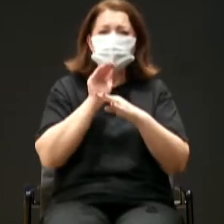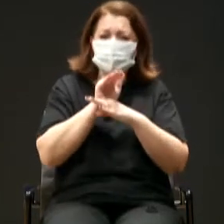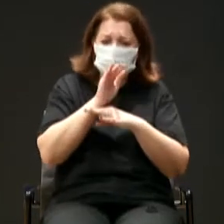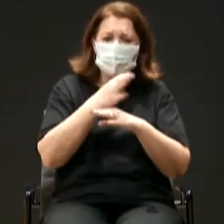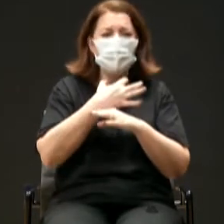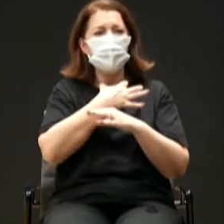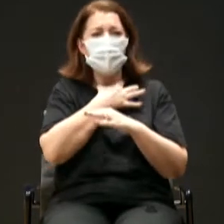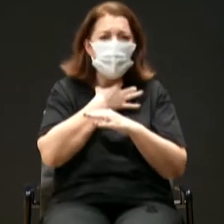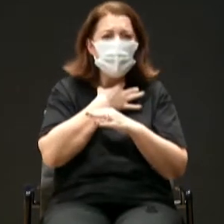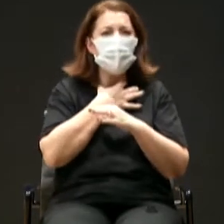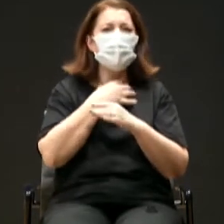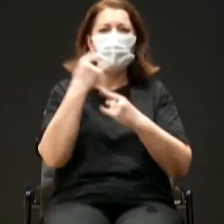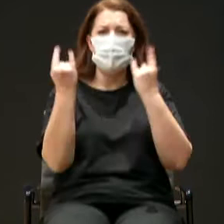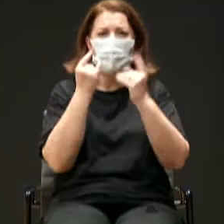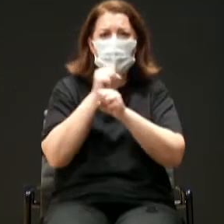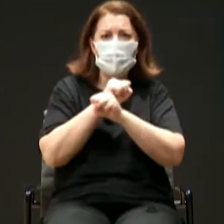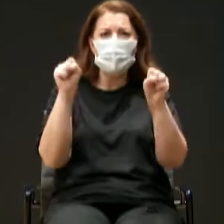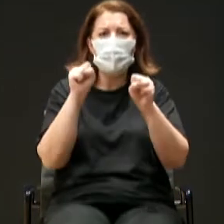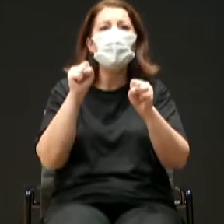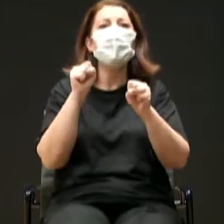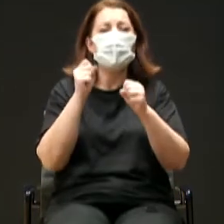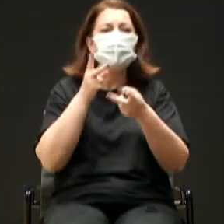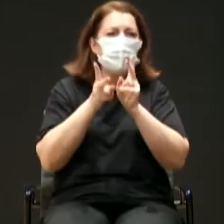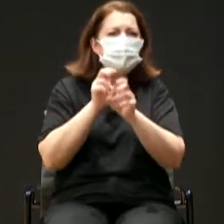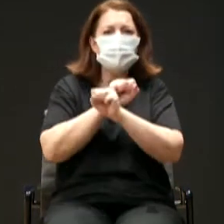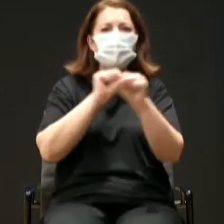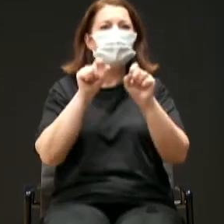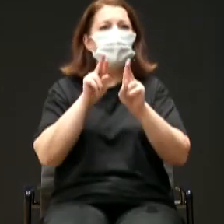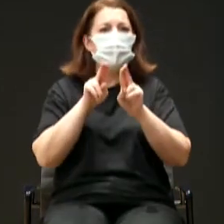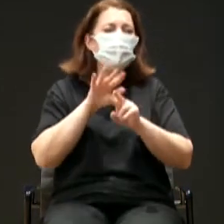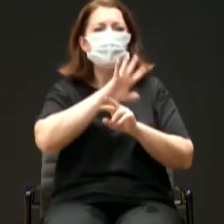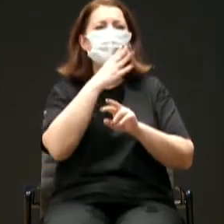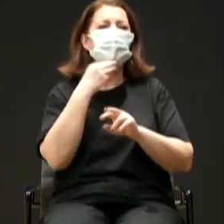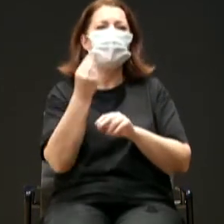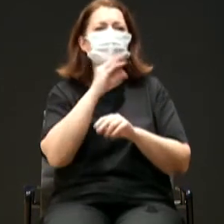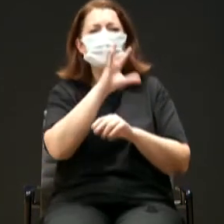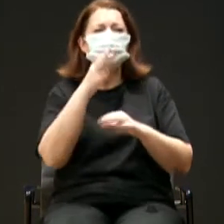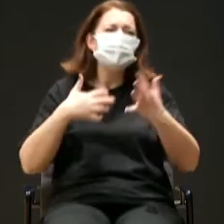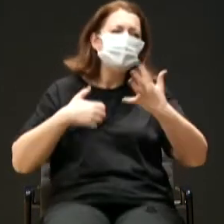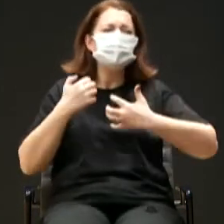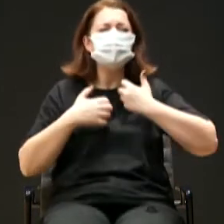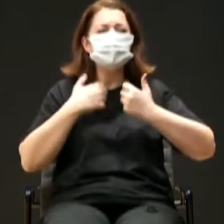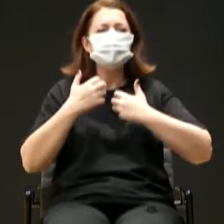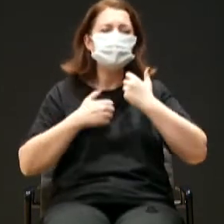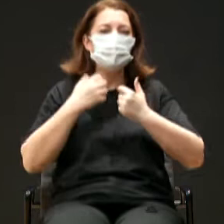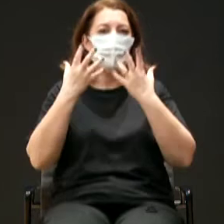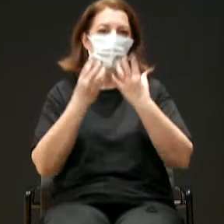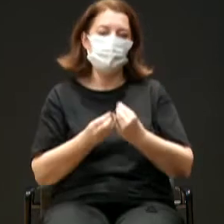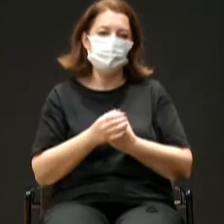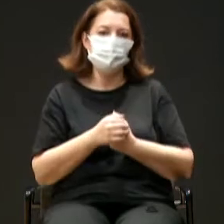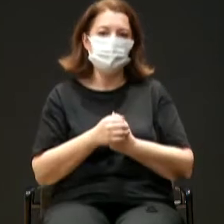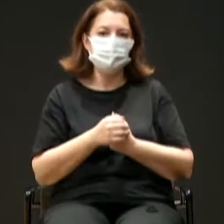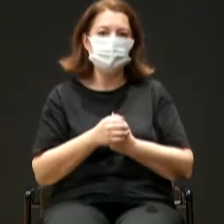sosyalleşmeye dair kısıtlamalar nedeniyle herkes gibi gençler de çok bunalımlı hale gelmiştir değerli